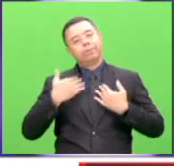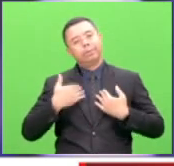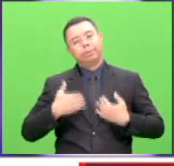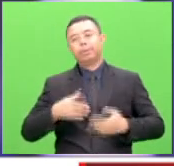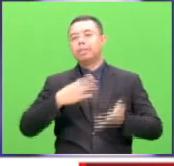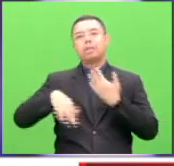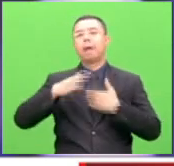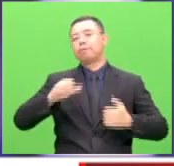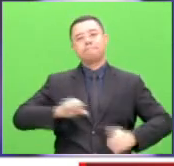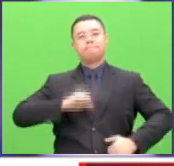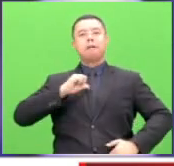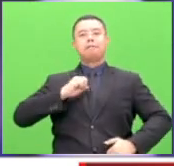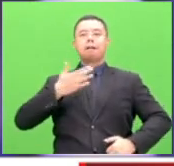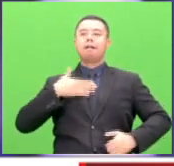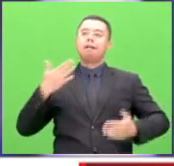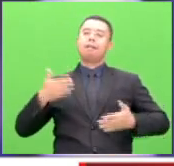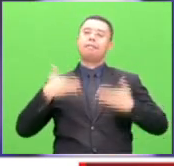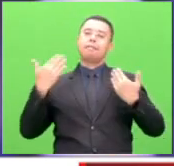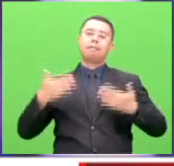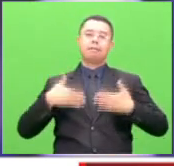campur rasa bangga saya,